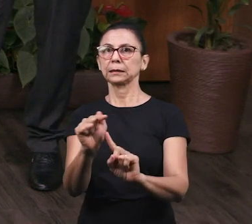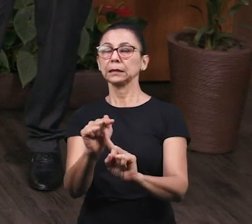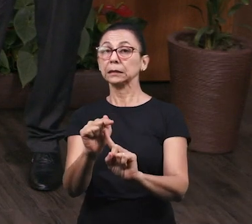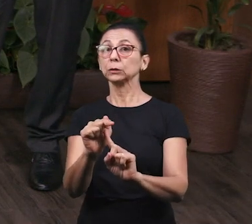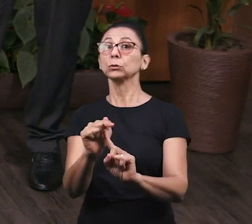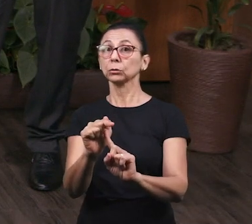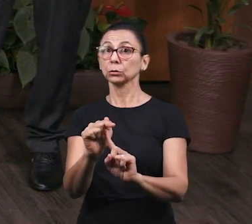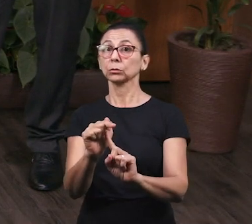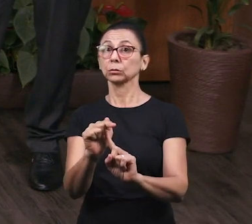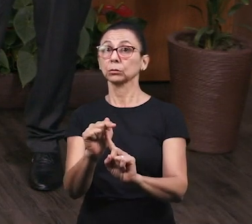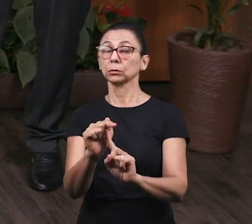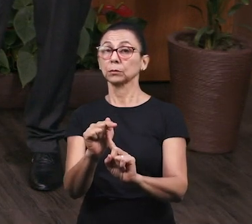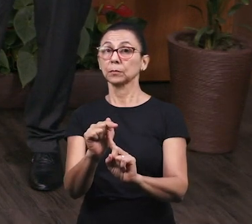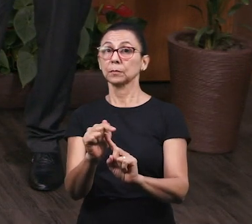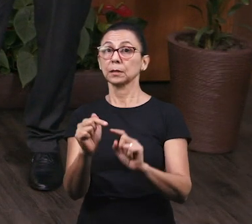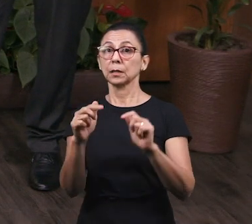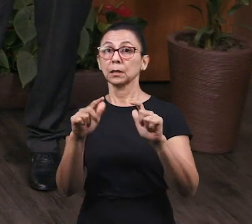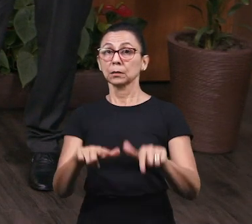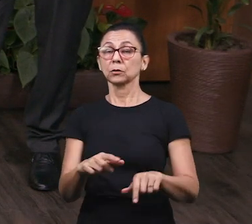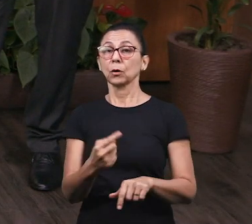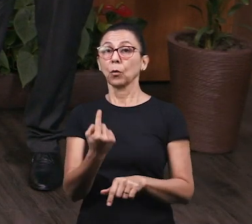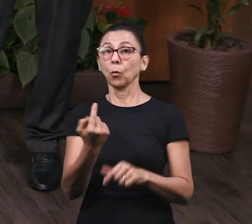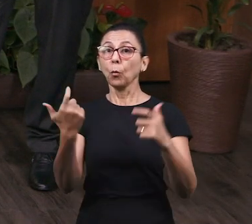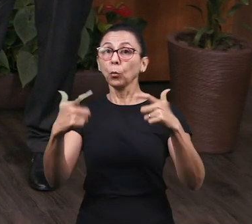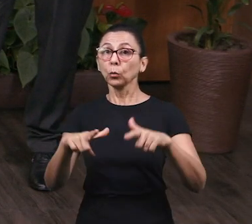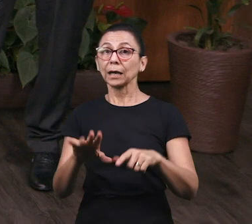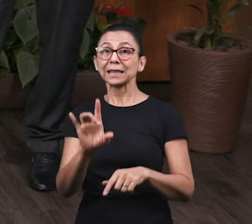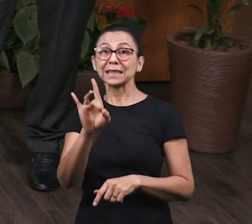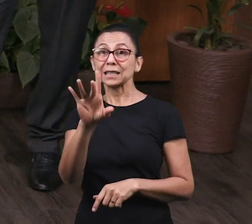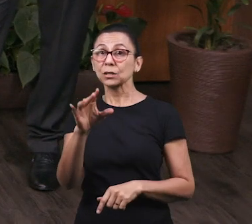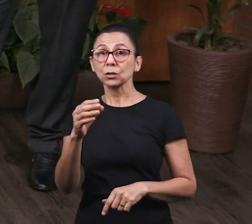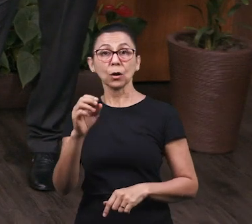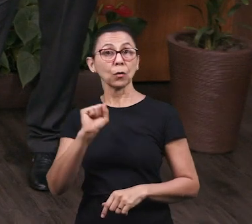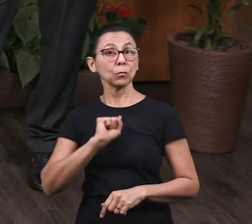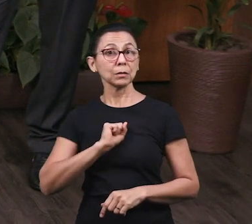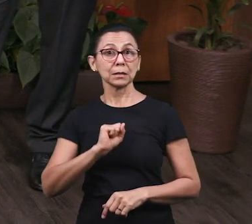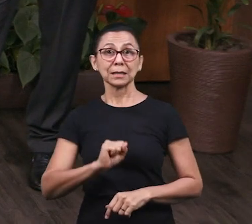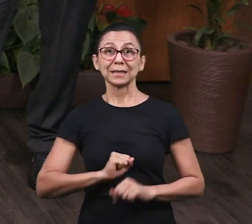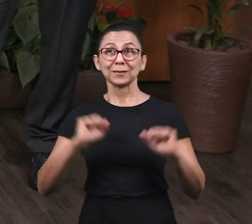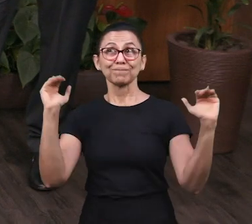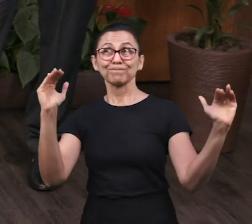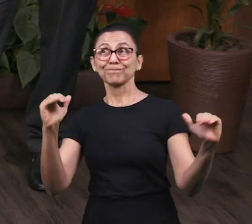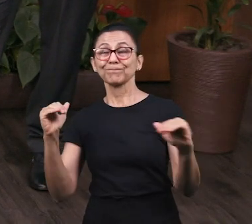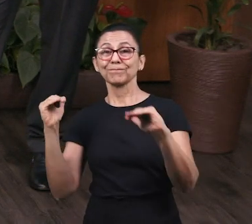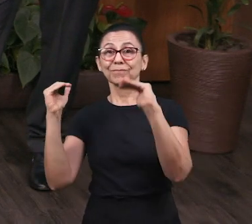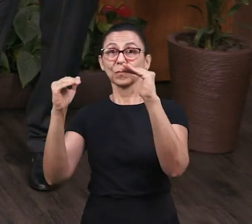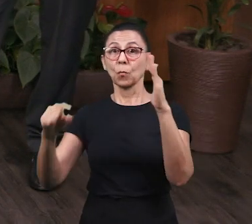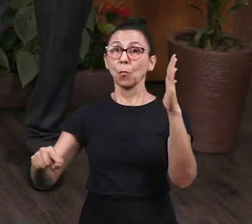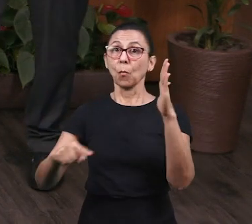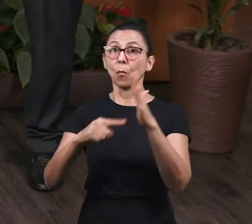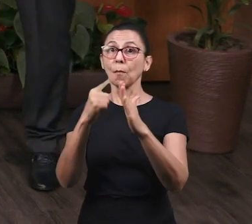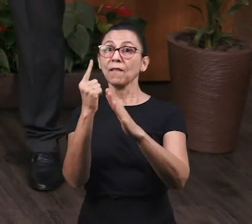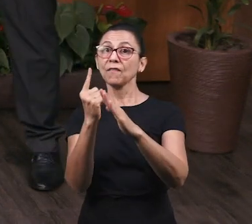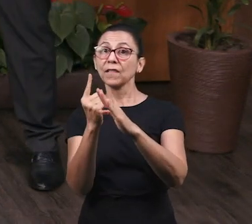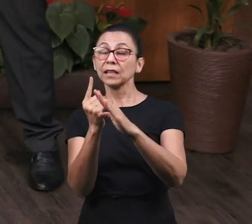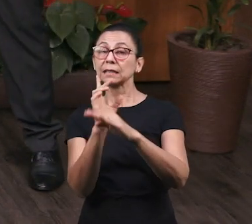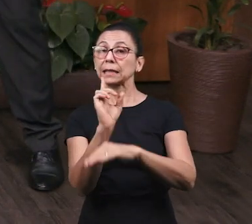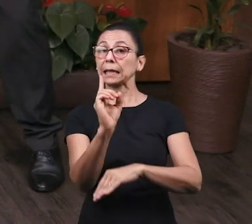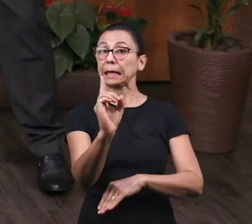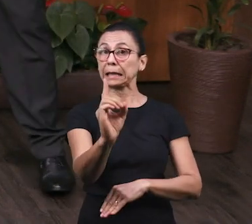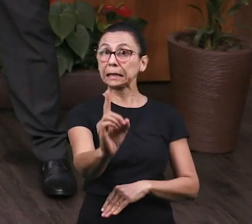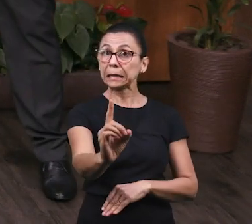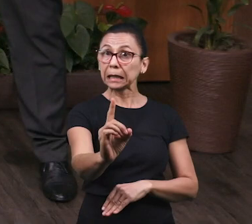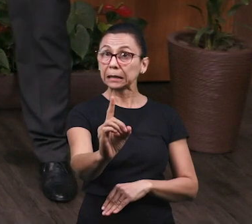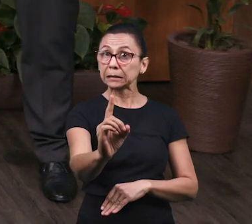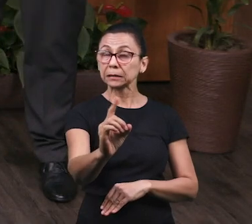Et dans les saints des saints, seulement le souverain sacrificateur, cela une fois par an, il pouvait accéder.